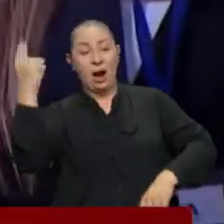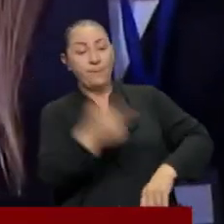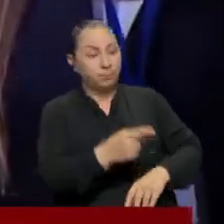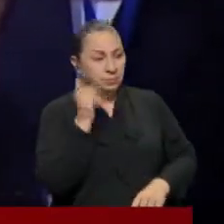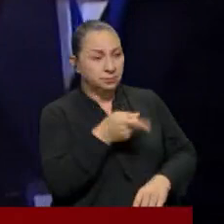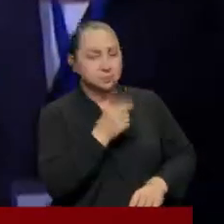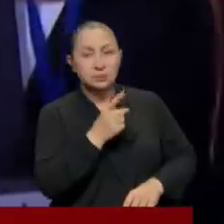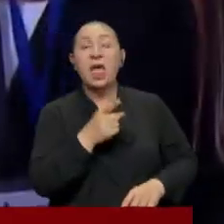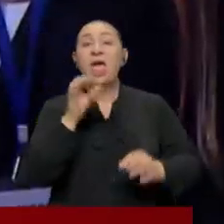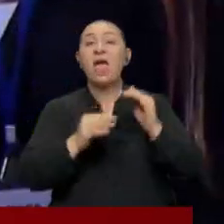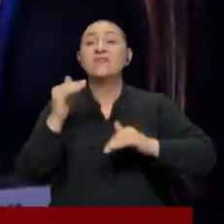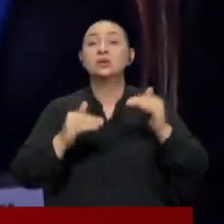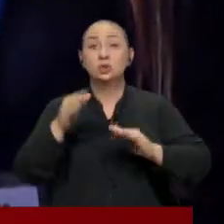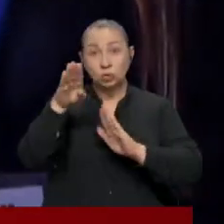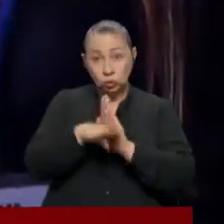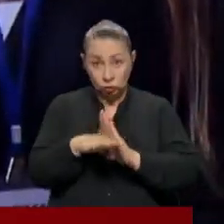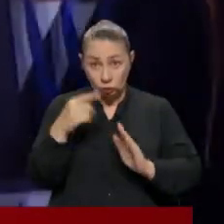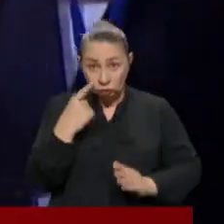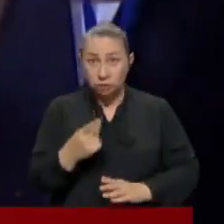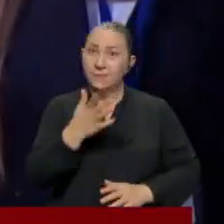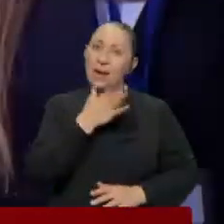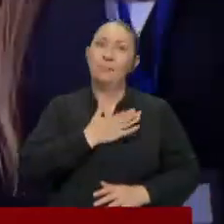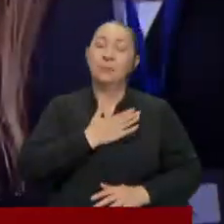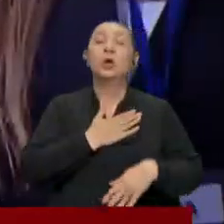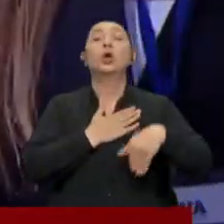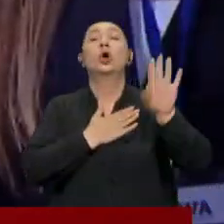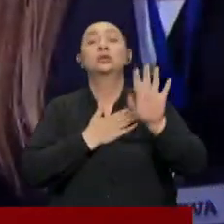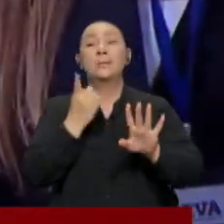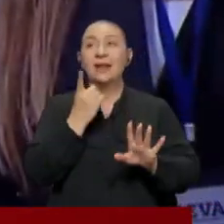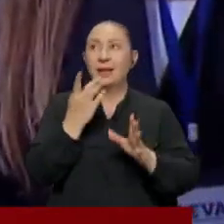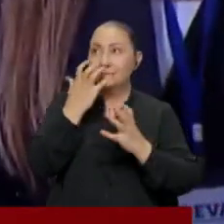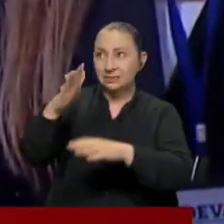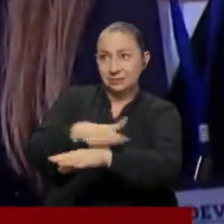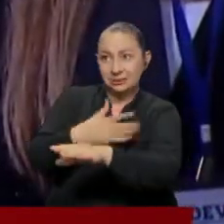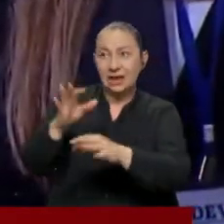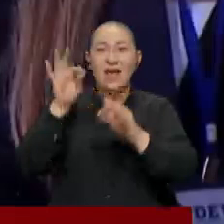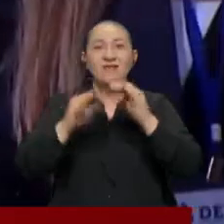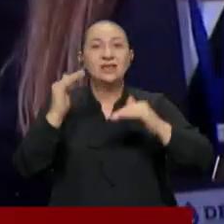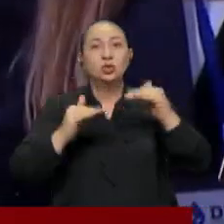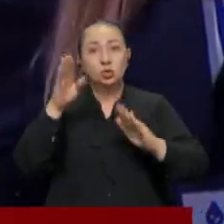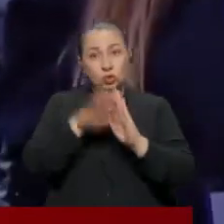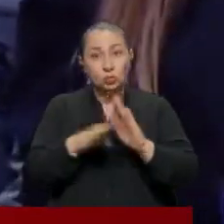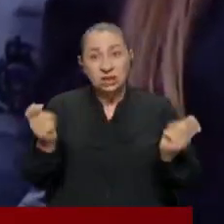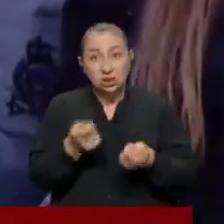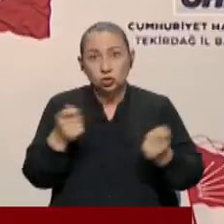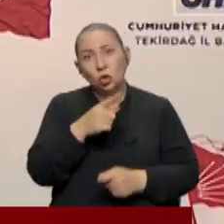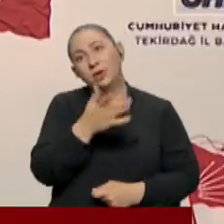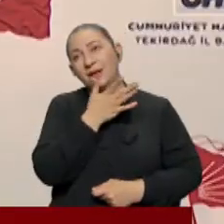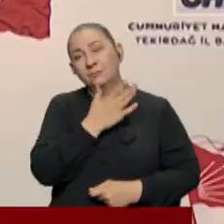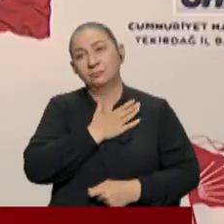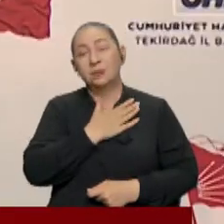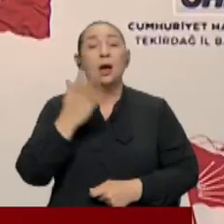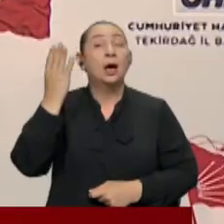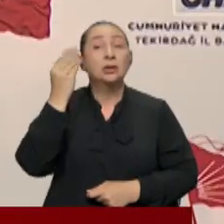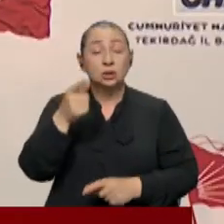talimatıyla enflasyonu düşük gösteriyorsa bilelim yok birilerine yaranmak için enflasyonu düşük göstermek gayretini neyse onu da